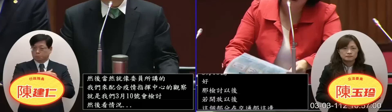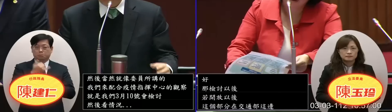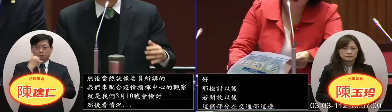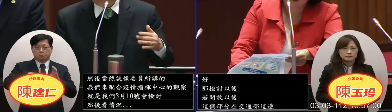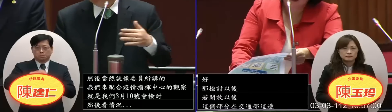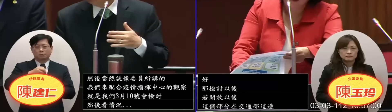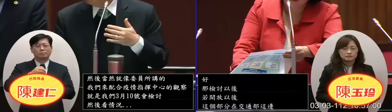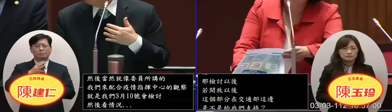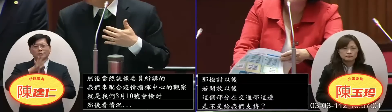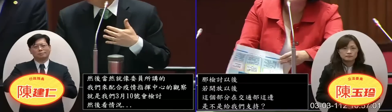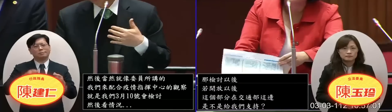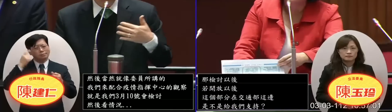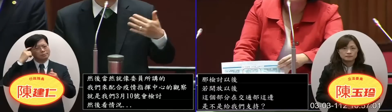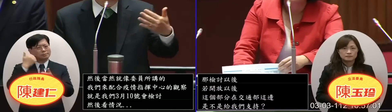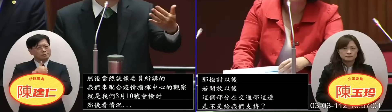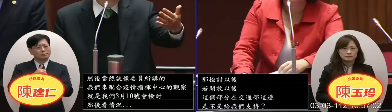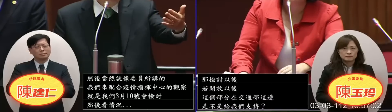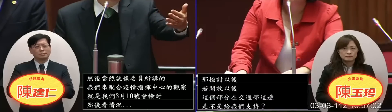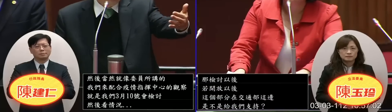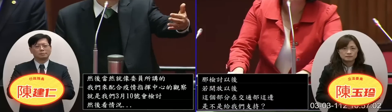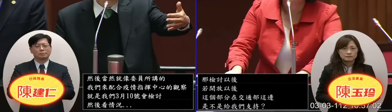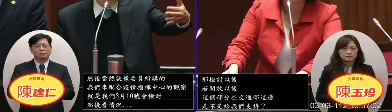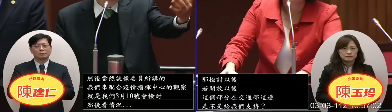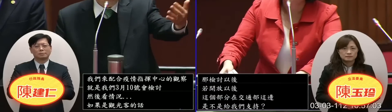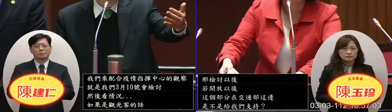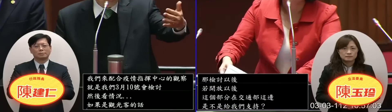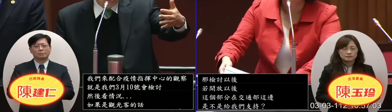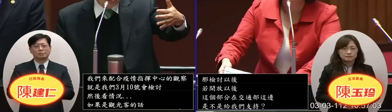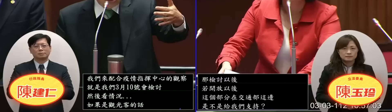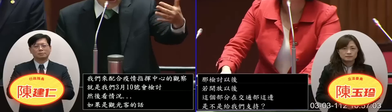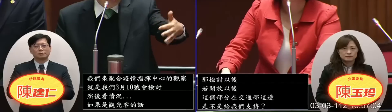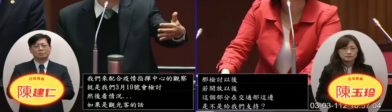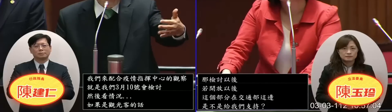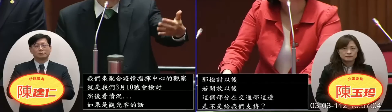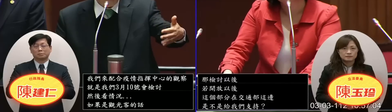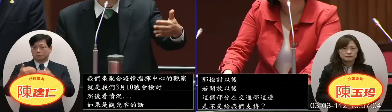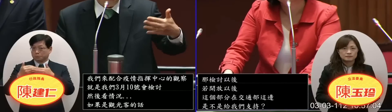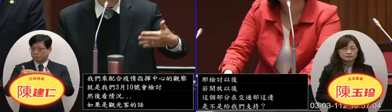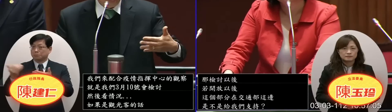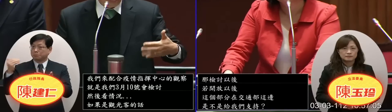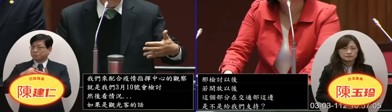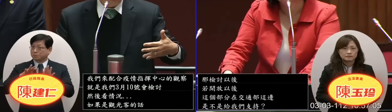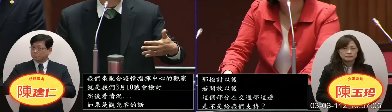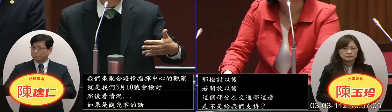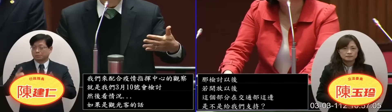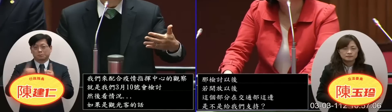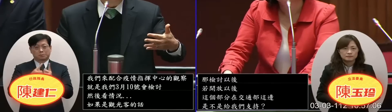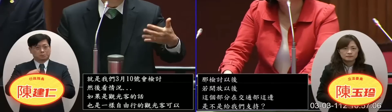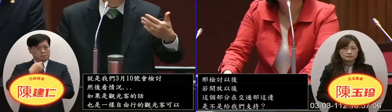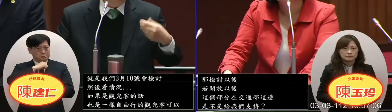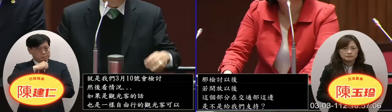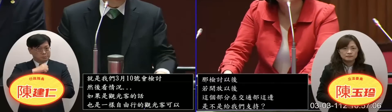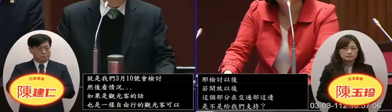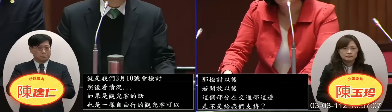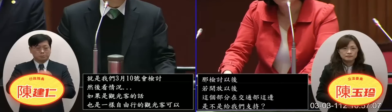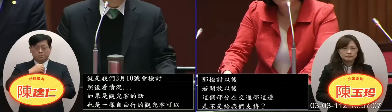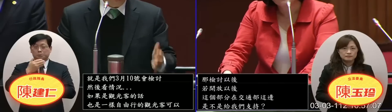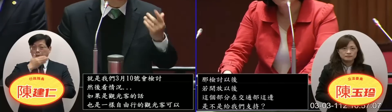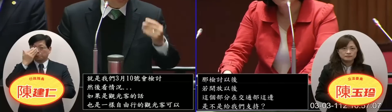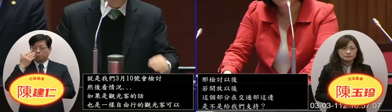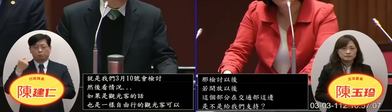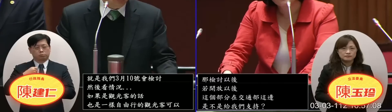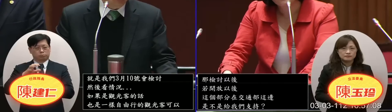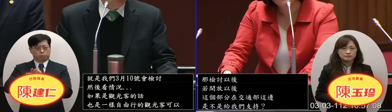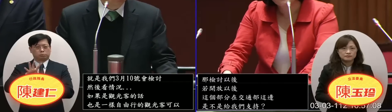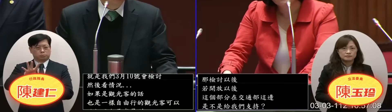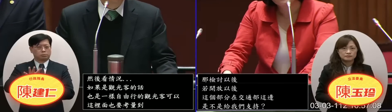是这里面我们也要考虑到，就是说中国呢到现在对于台湾的旅游呢是